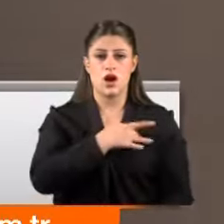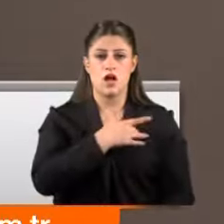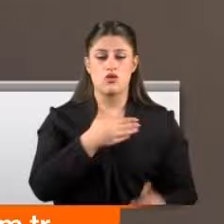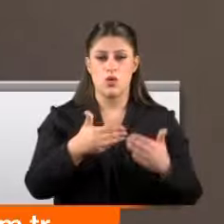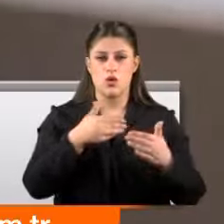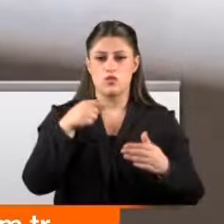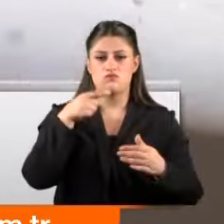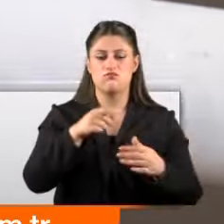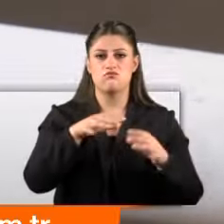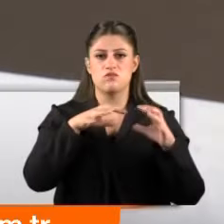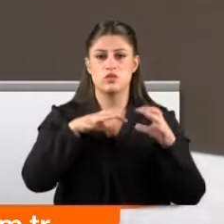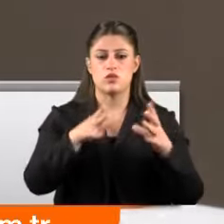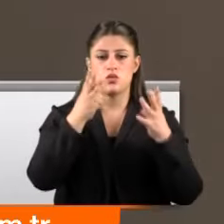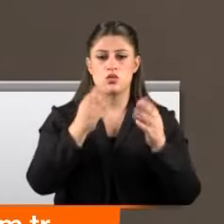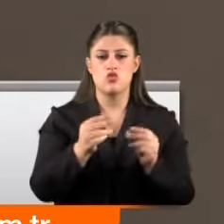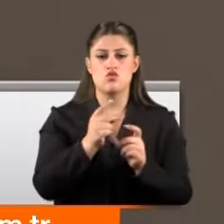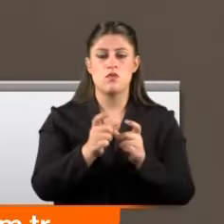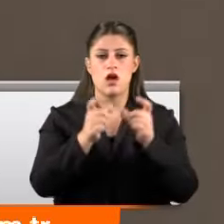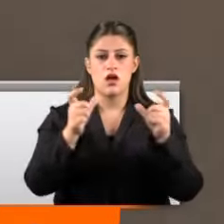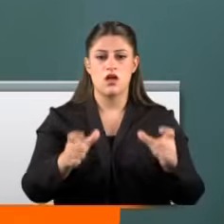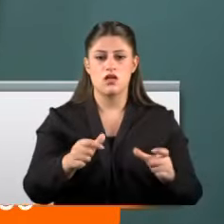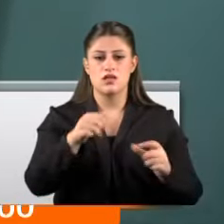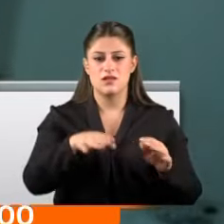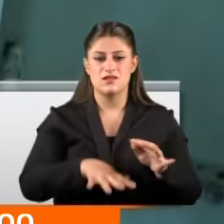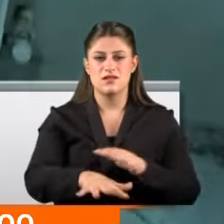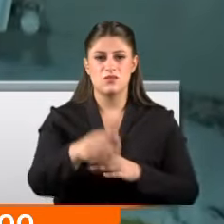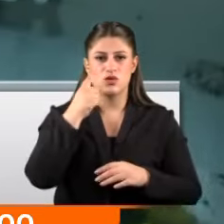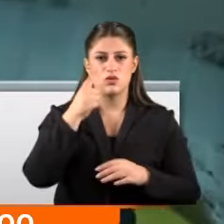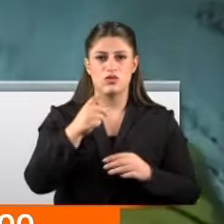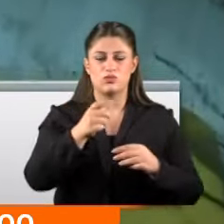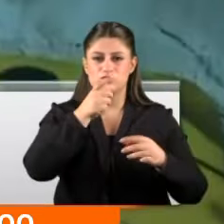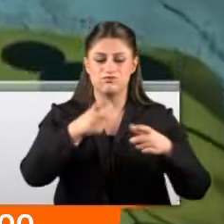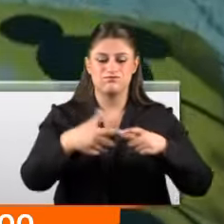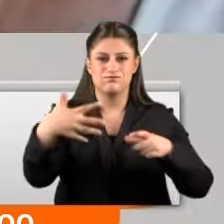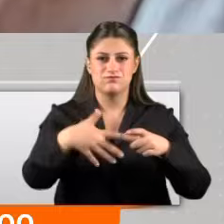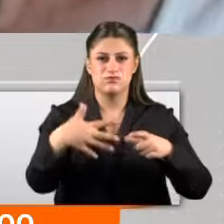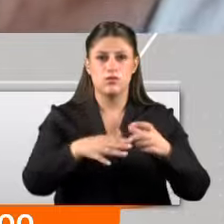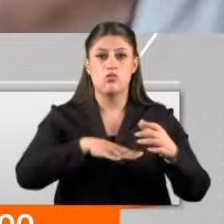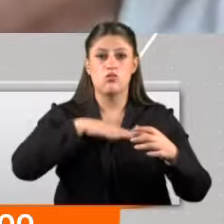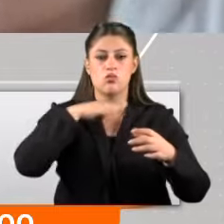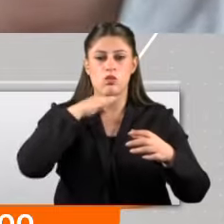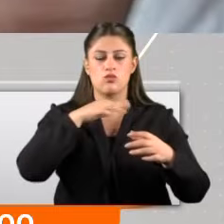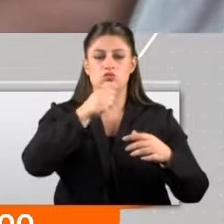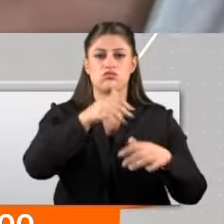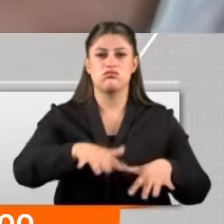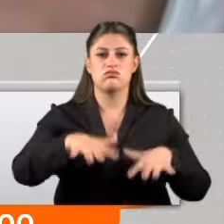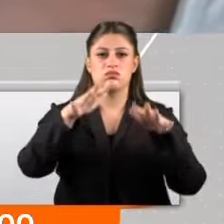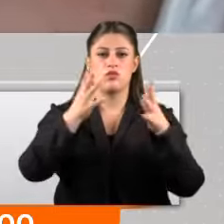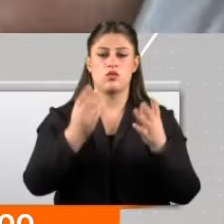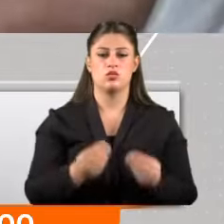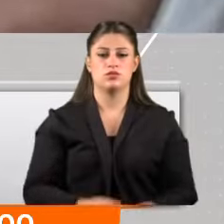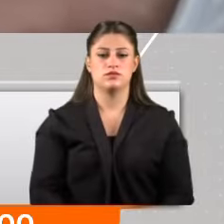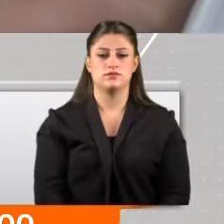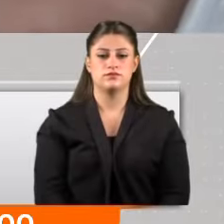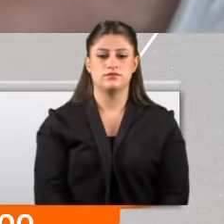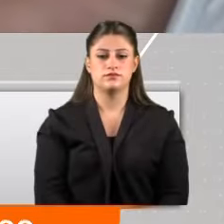etkili oldu. Ümraniye'de zemin kattaki daire rögarın tıkanmasıyla kullanılamaz hale geldi. Rögar patladı. Bunlara bastı.